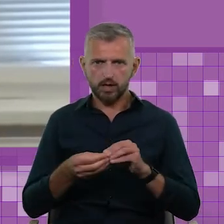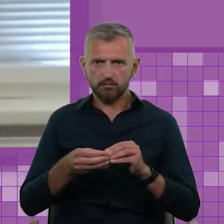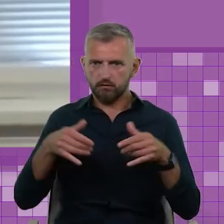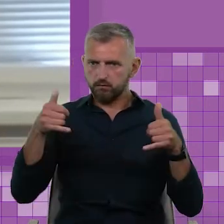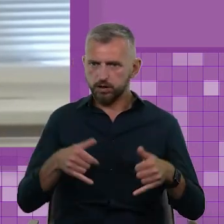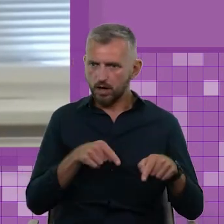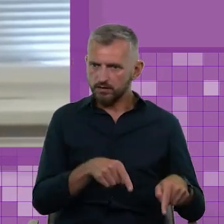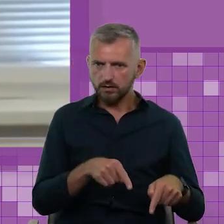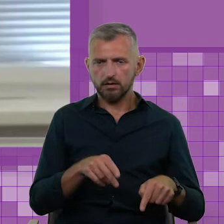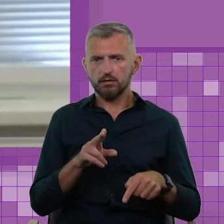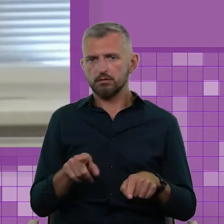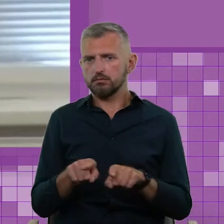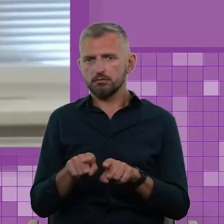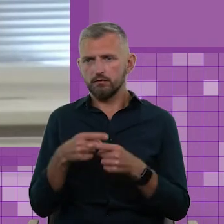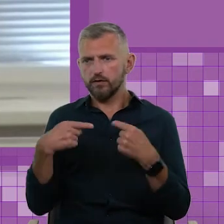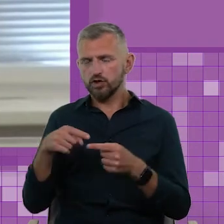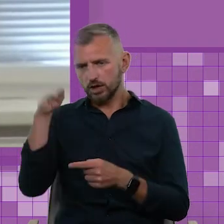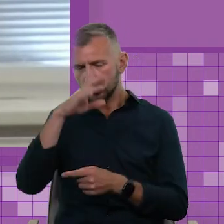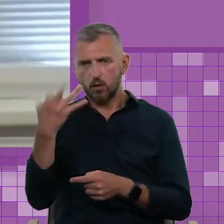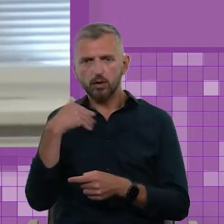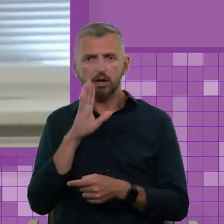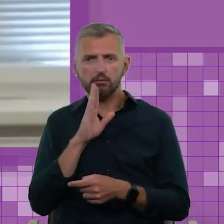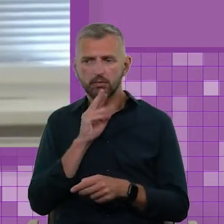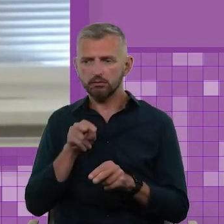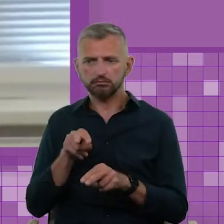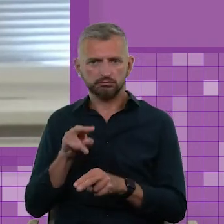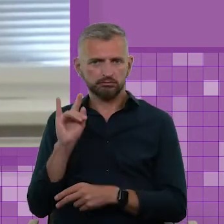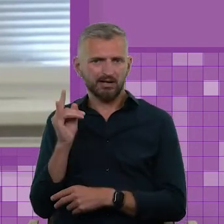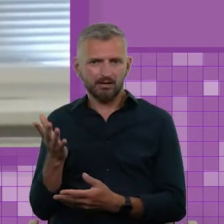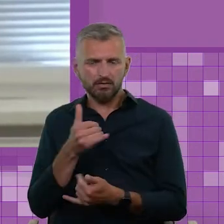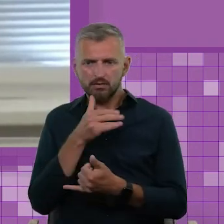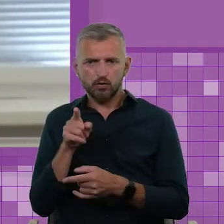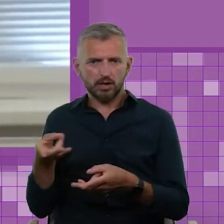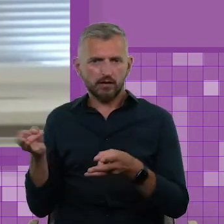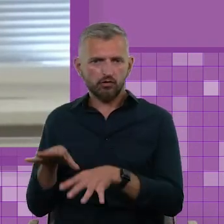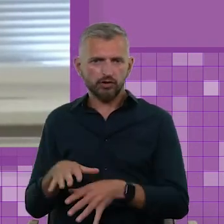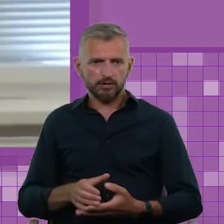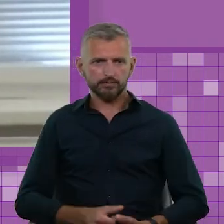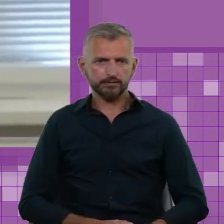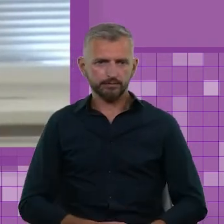Празі, як і в інших країнах, коли мама сидить з дитиною, не може її залишити